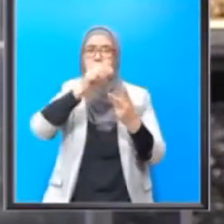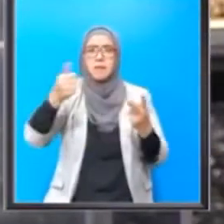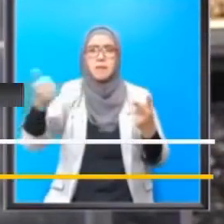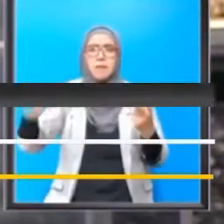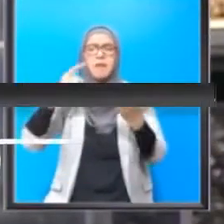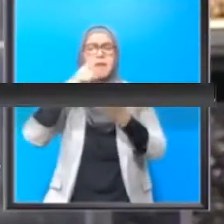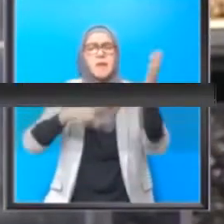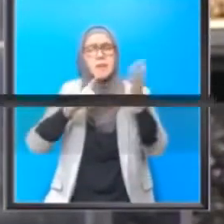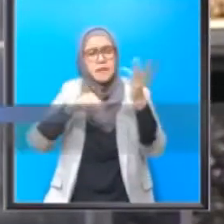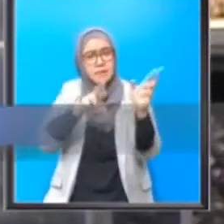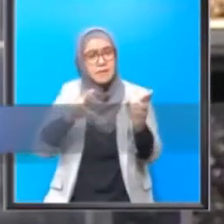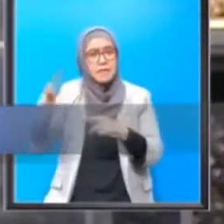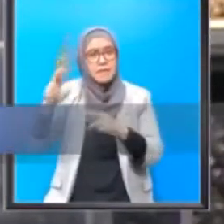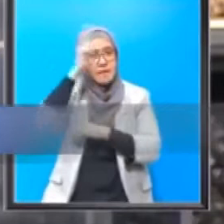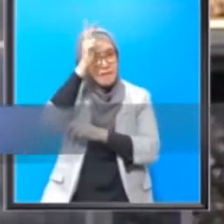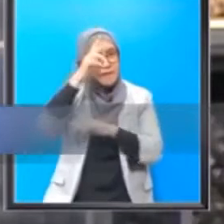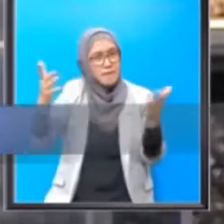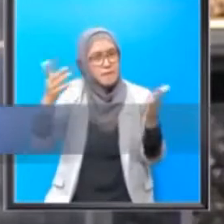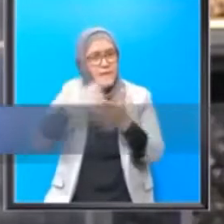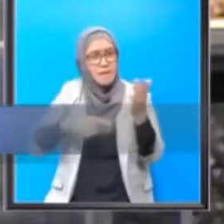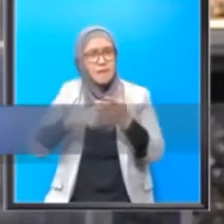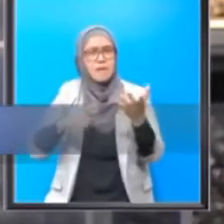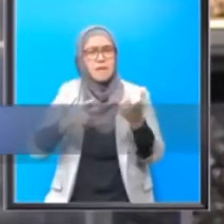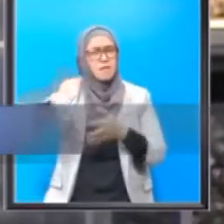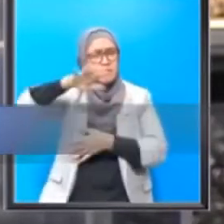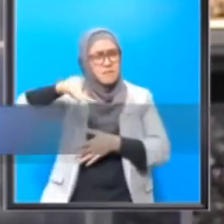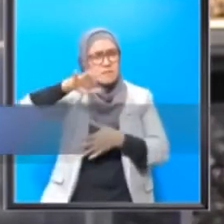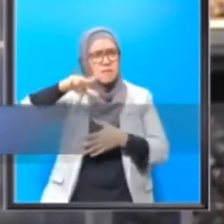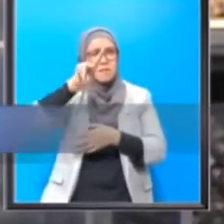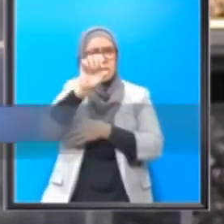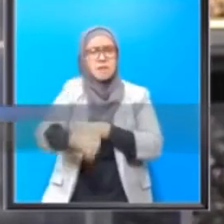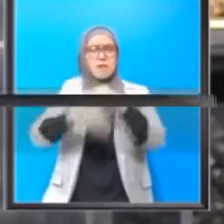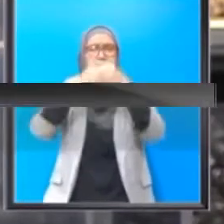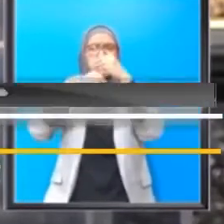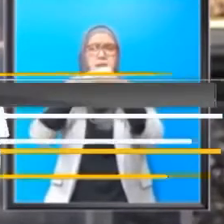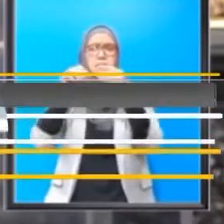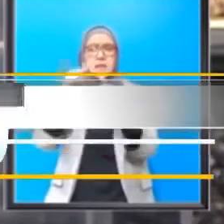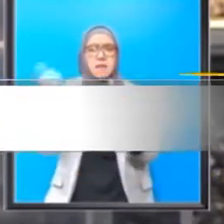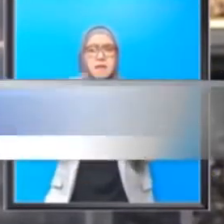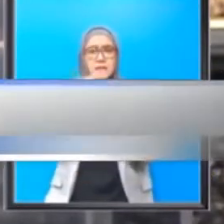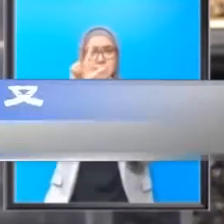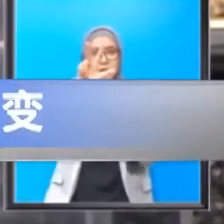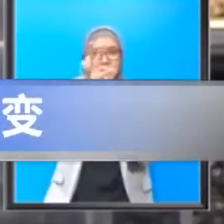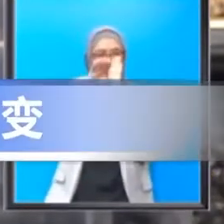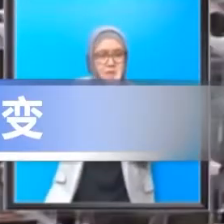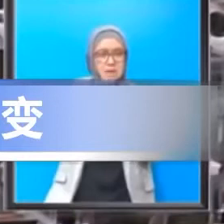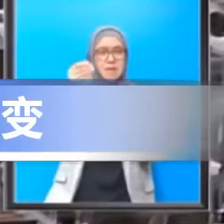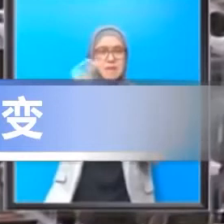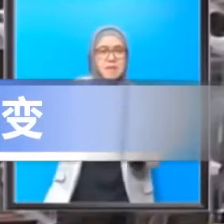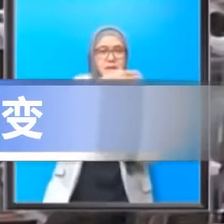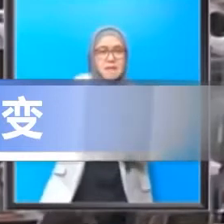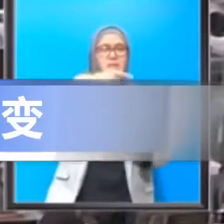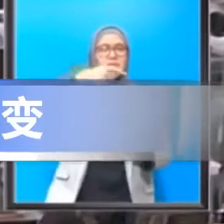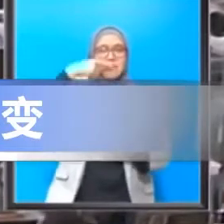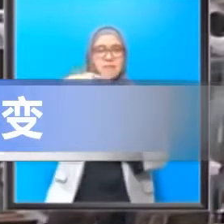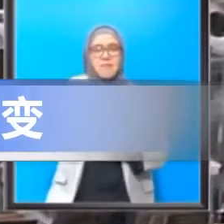今早在国会下议院回答公正党班底股国会议员法米的附加提问时说，政府拨款30亿令吉购买疫苗已